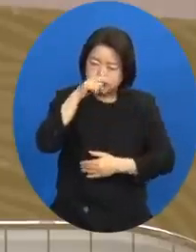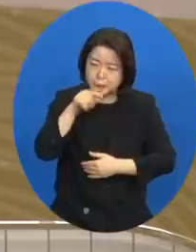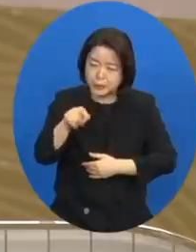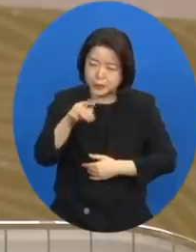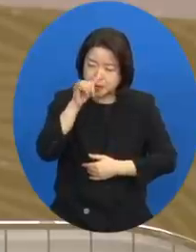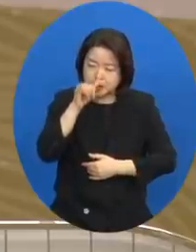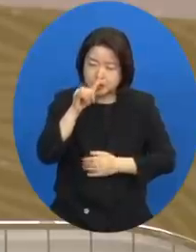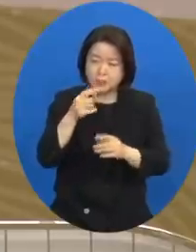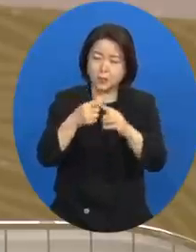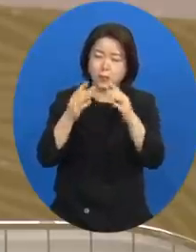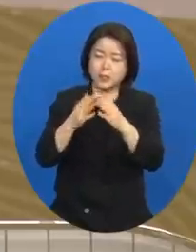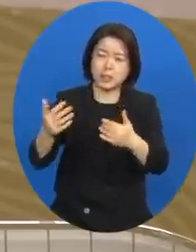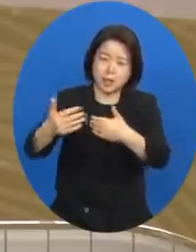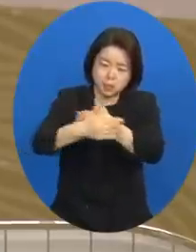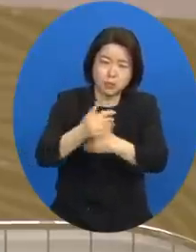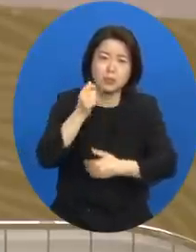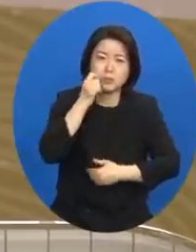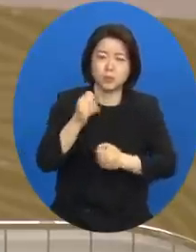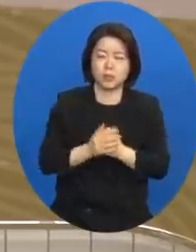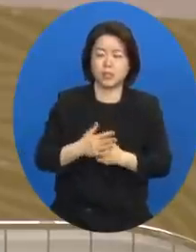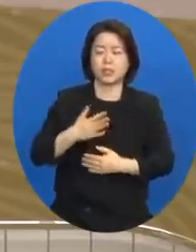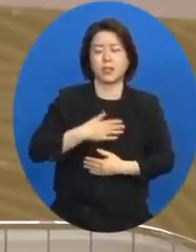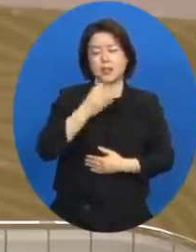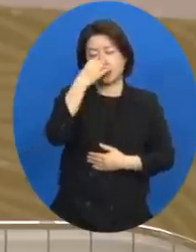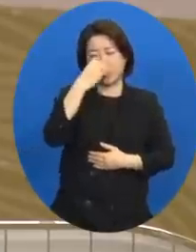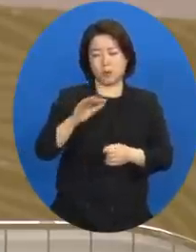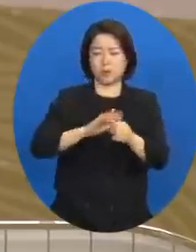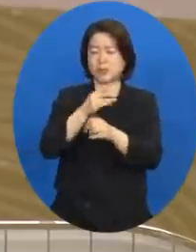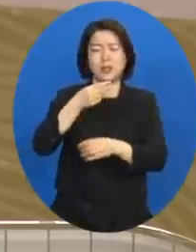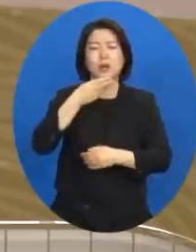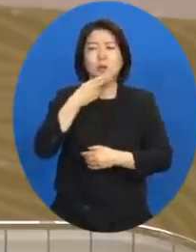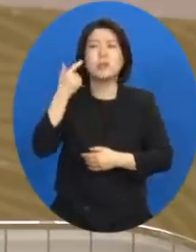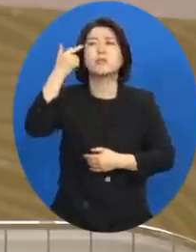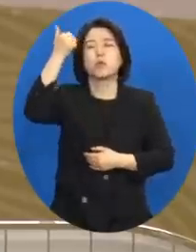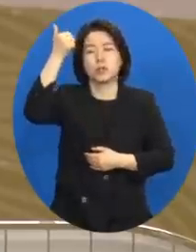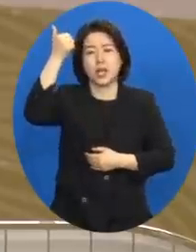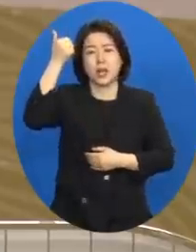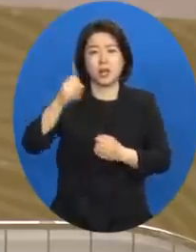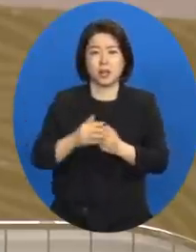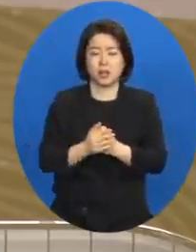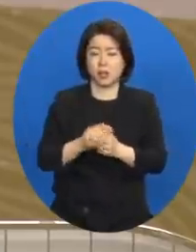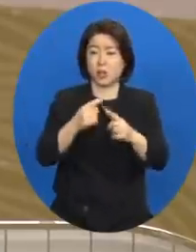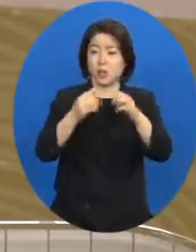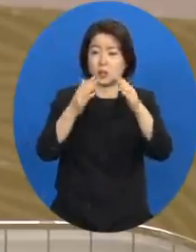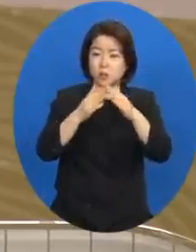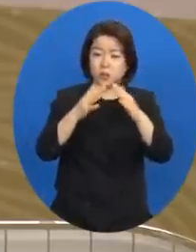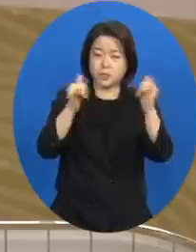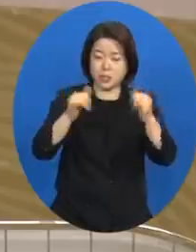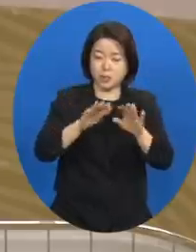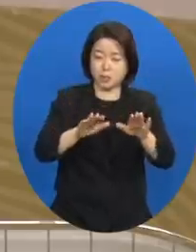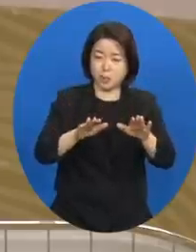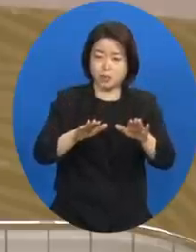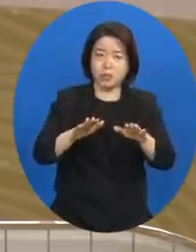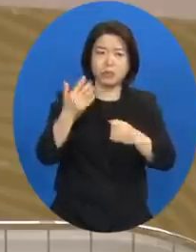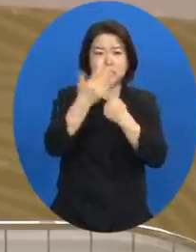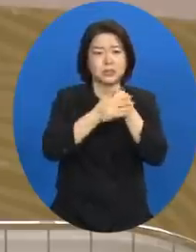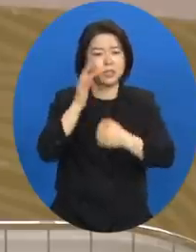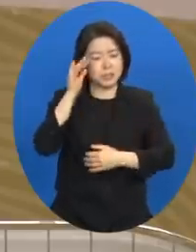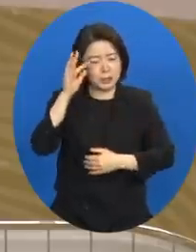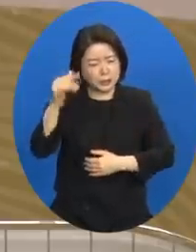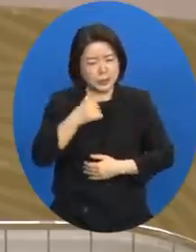품지도 못하는 정말 교만하고 사랑이 없는 목사인데 교인들은 오늘 은혜를 사모하여